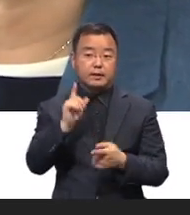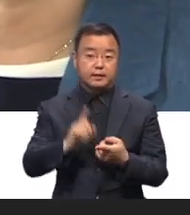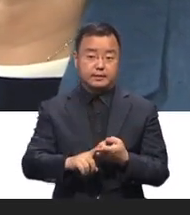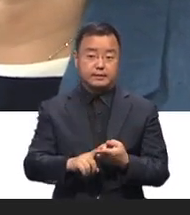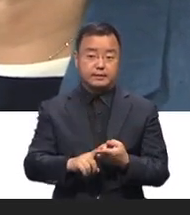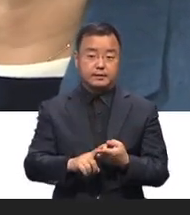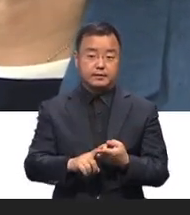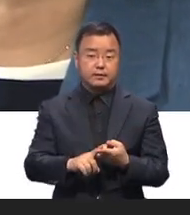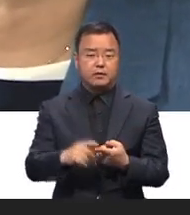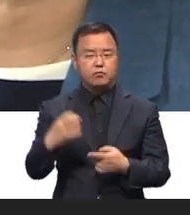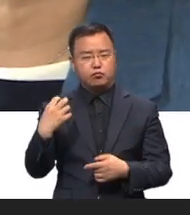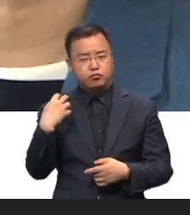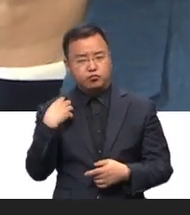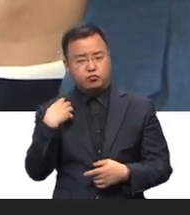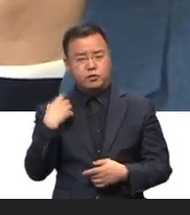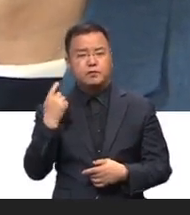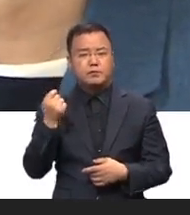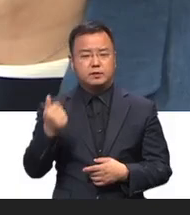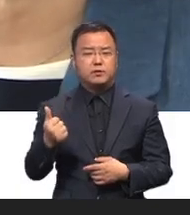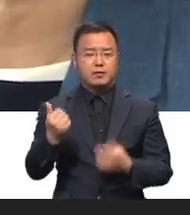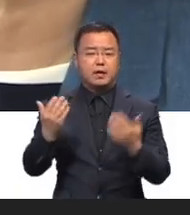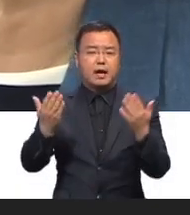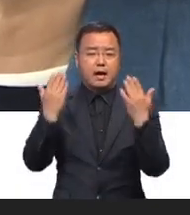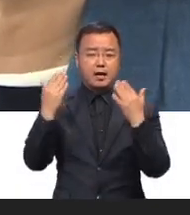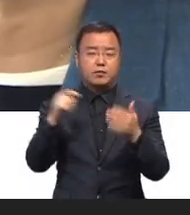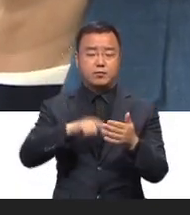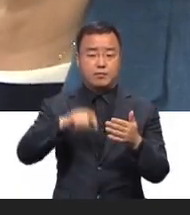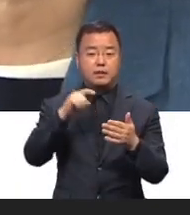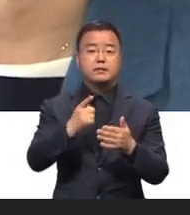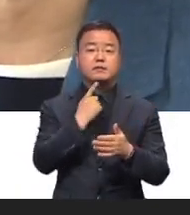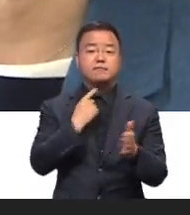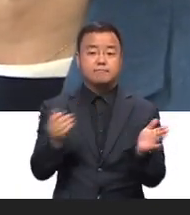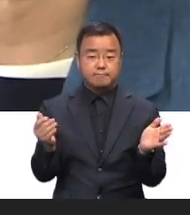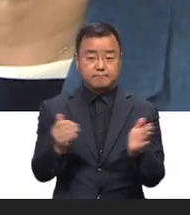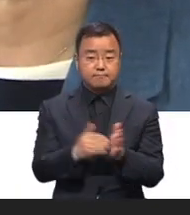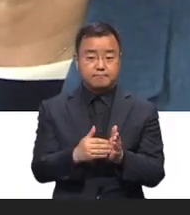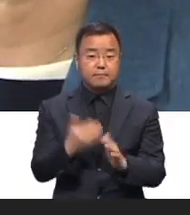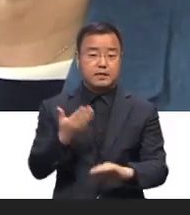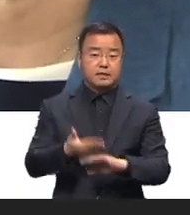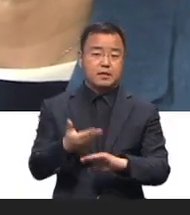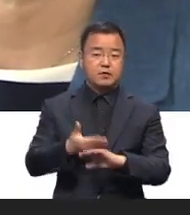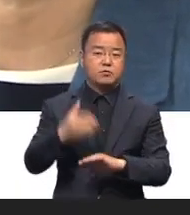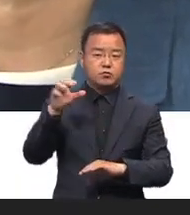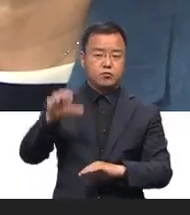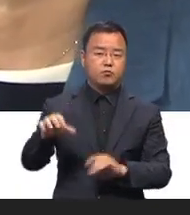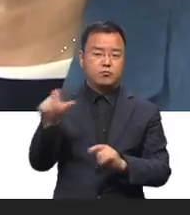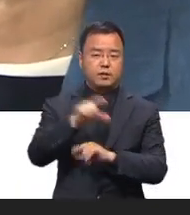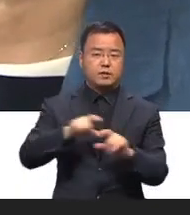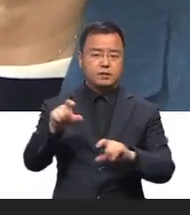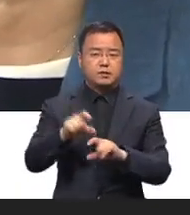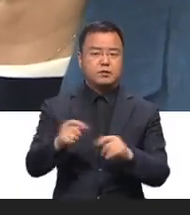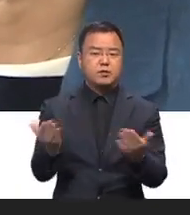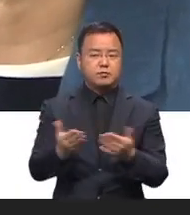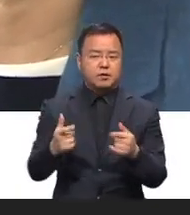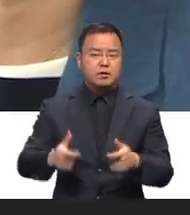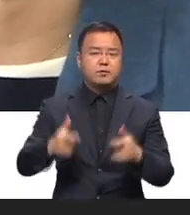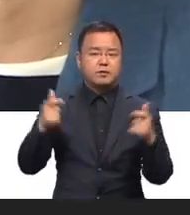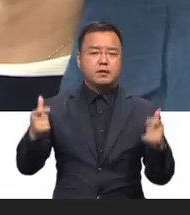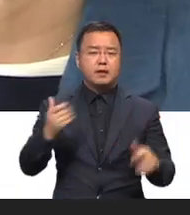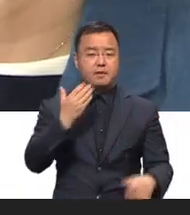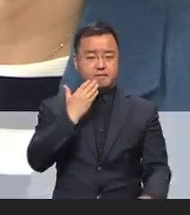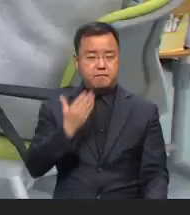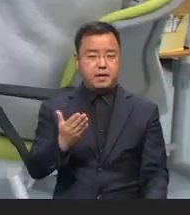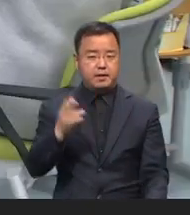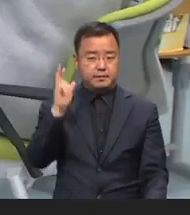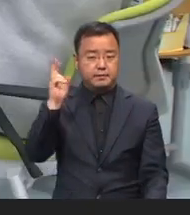좀 부담감이 없이 그냥 학교에서 했었으니까 다른 곳에 가서도 확장을 시켜서 할 수 있지